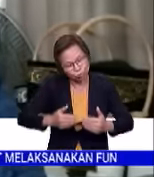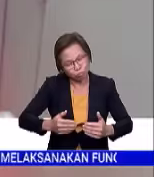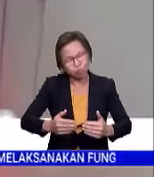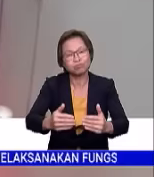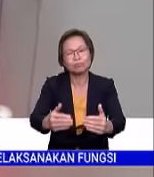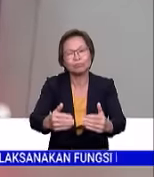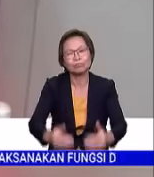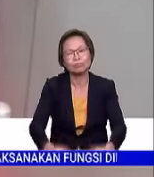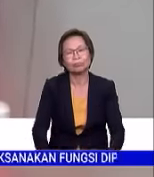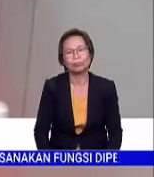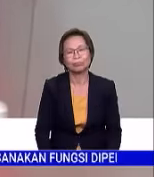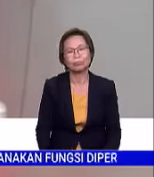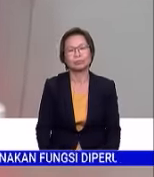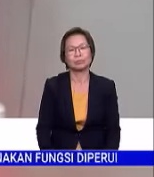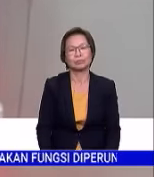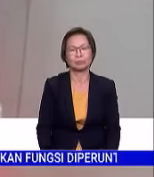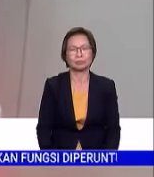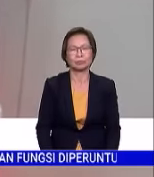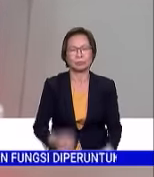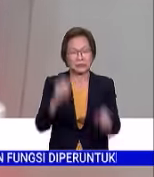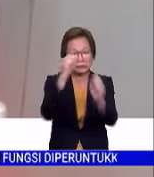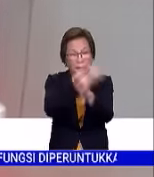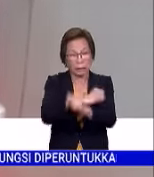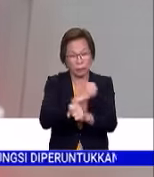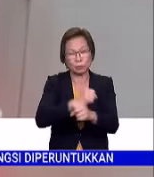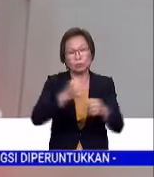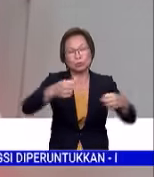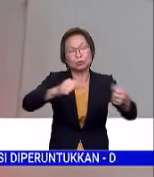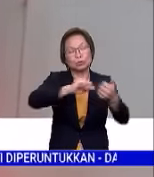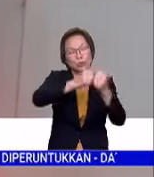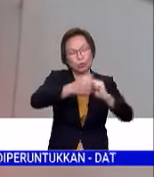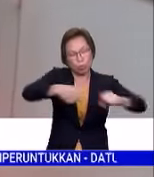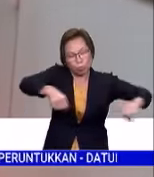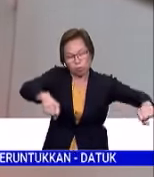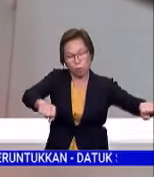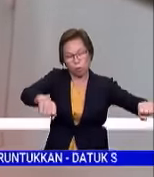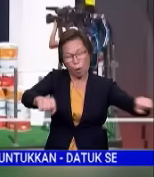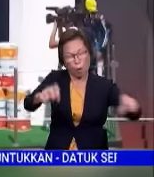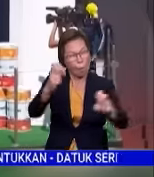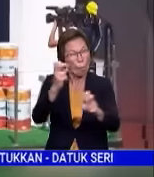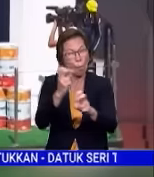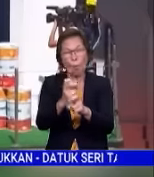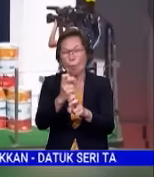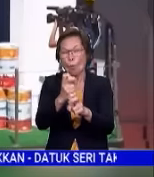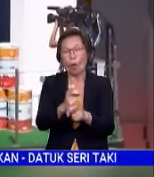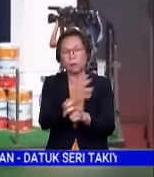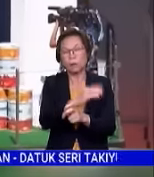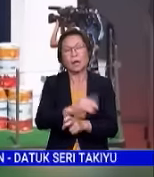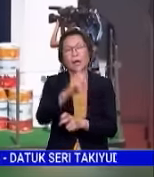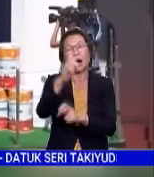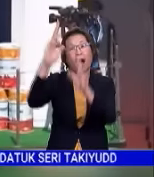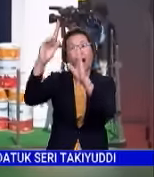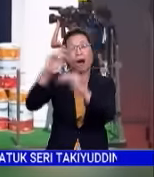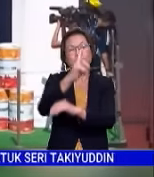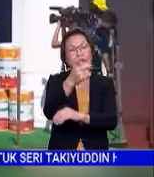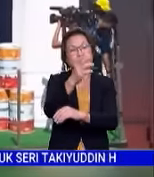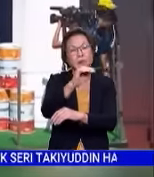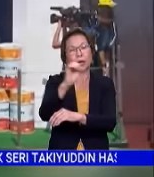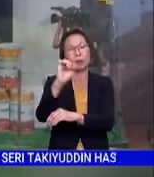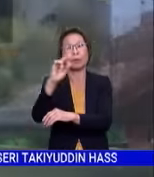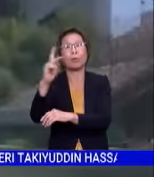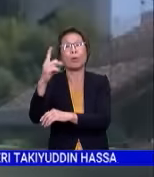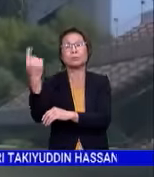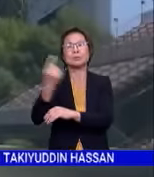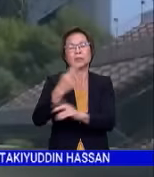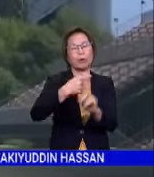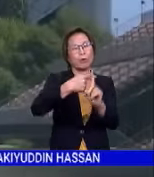hadapan. Tambah Dr. Pekan, cabaran dalam sukan pemotoran dunia adalah besar dan berharap agar Damok sentiasa positif